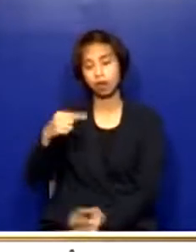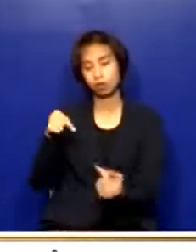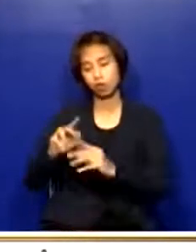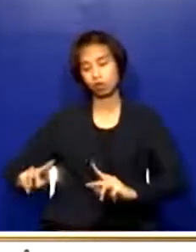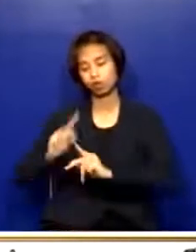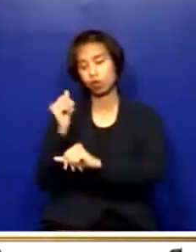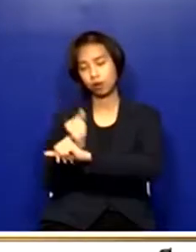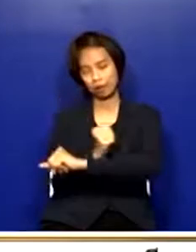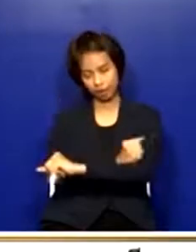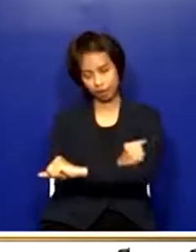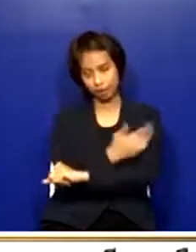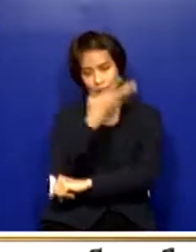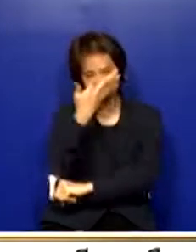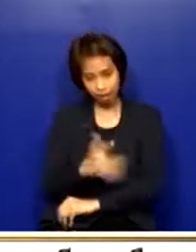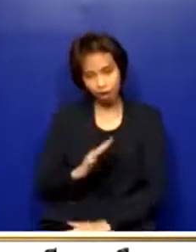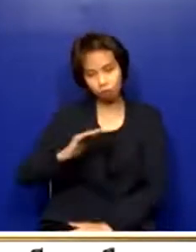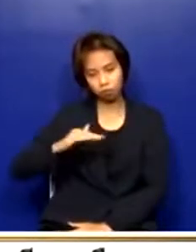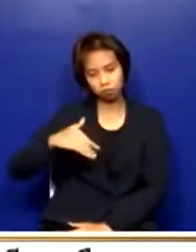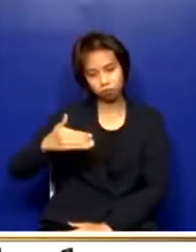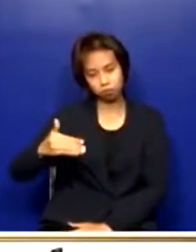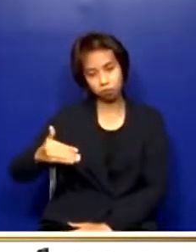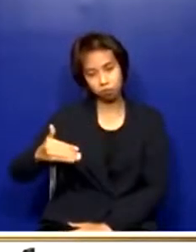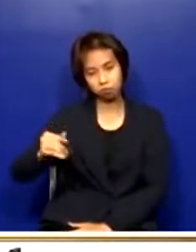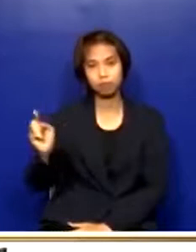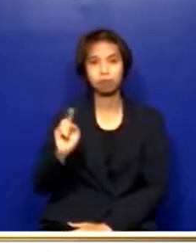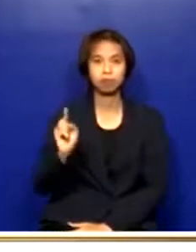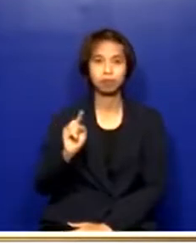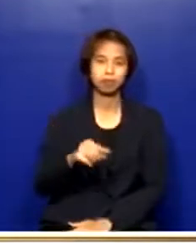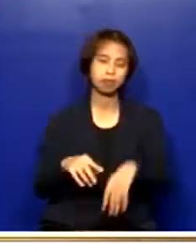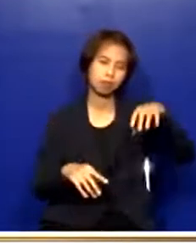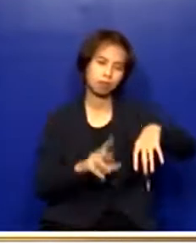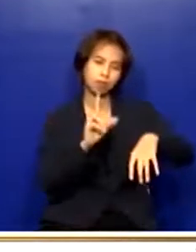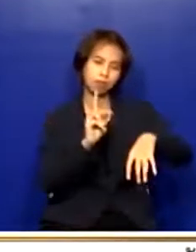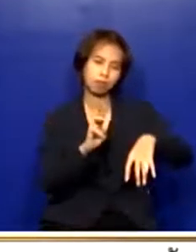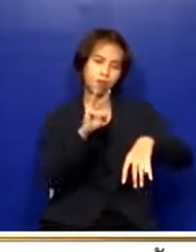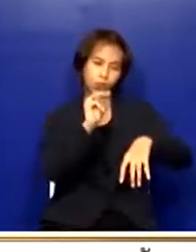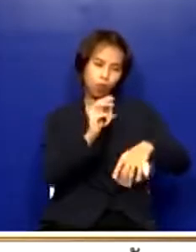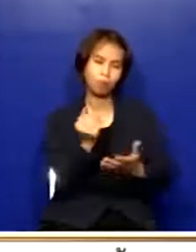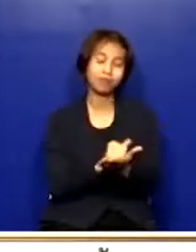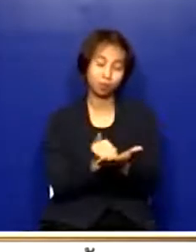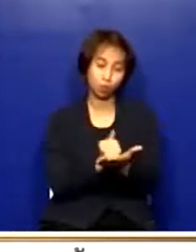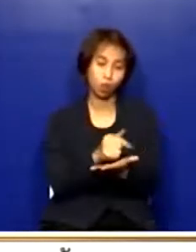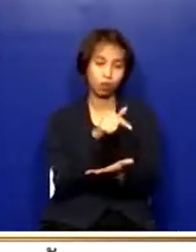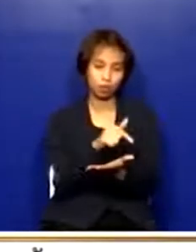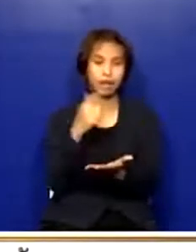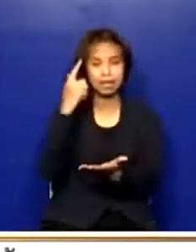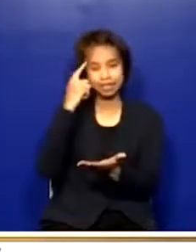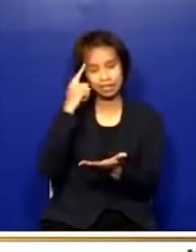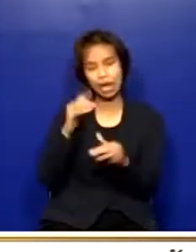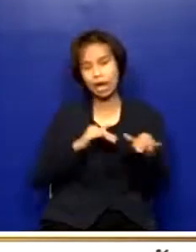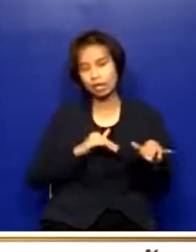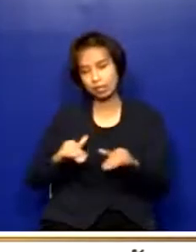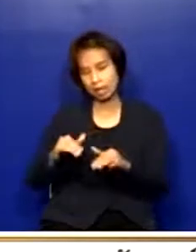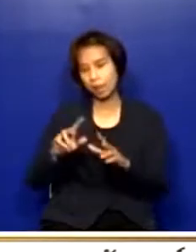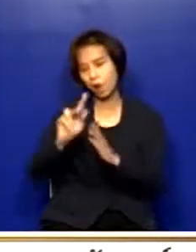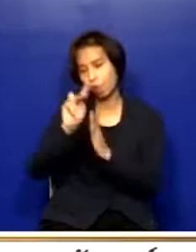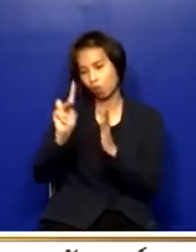านหลงจากนั้นแล้วปากฏว่า โริจตรงเคระหเนี่ย ก็ได้ทำเรื่องทจะเต็มออกพระ